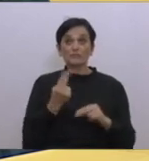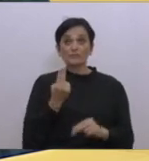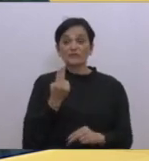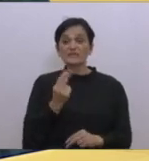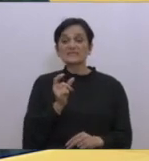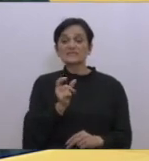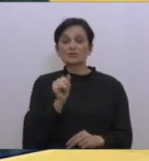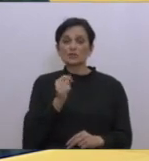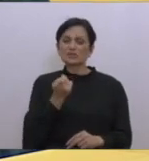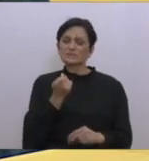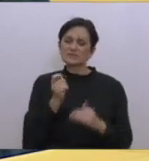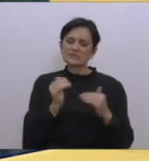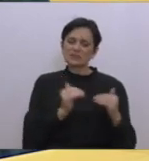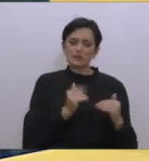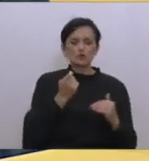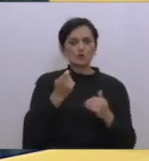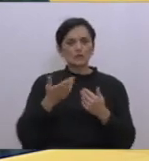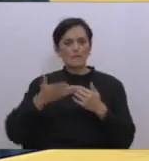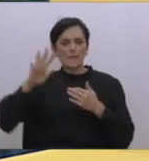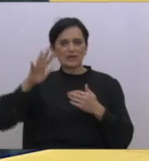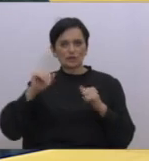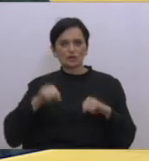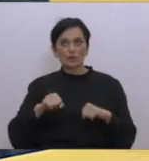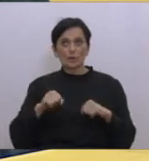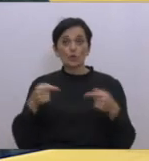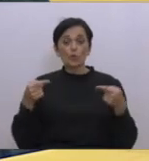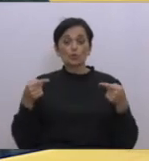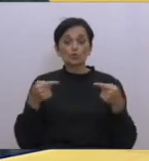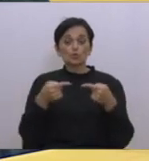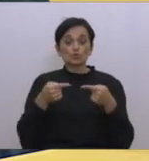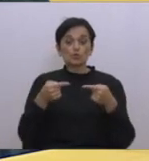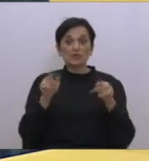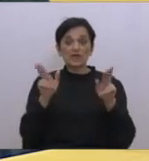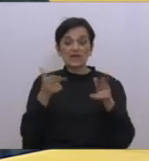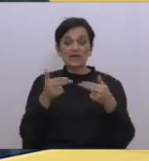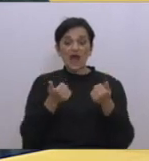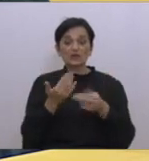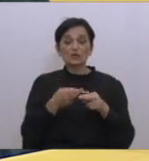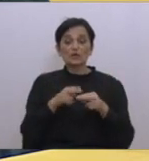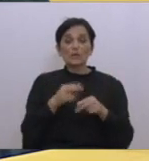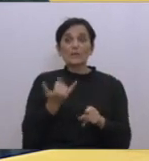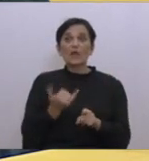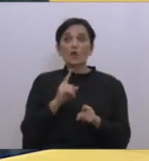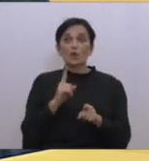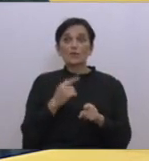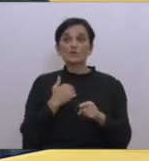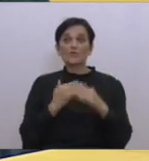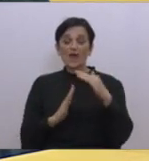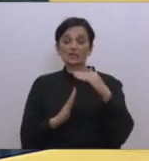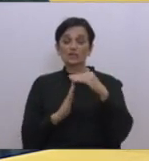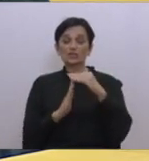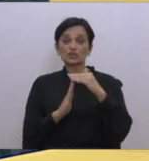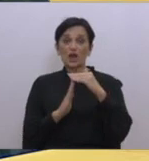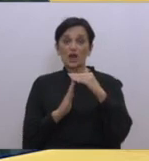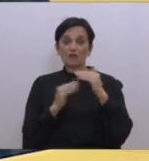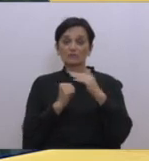იყოს მცირედით ნაკლები, ან შეიძლება ცოტათი მეტიც კი იყოს, ანუ ზუსტი გათვლების აქაც ის მომენტი არის, რომ ჭერი გვაქვს ჩვენ 10%-ზე